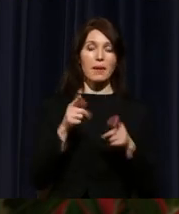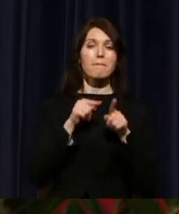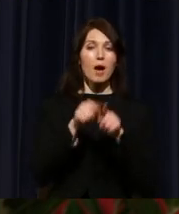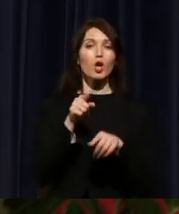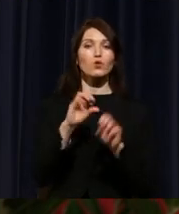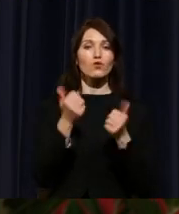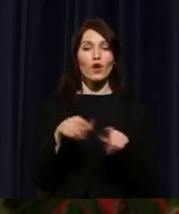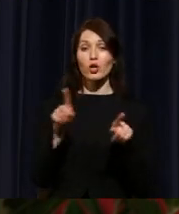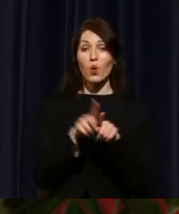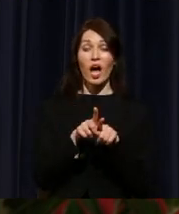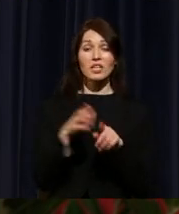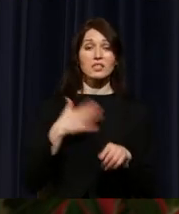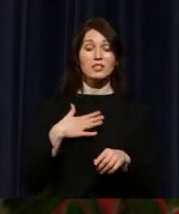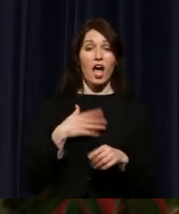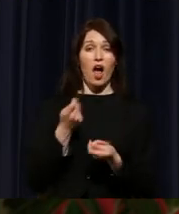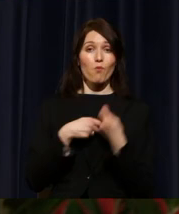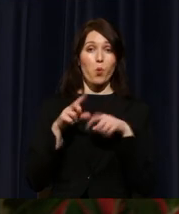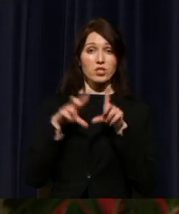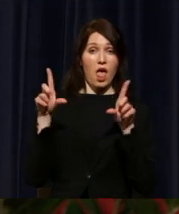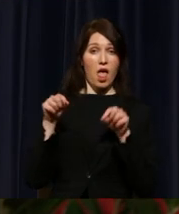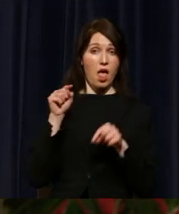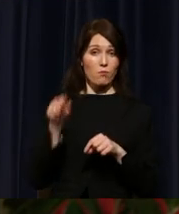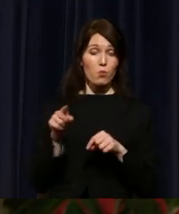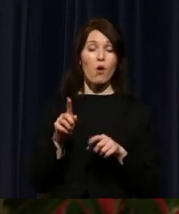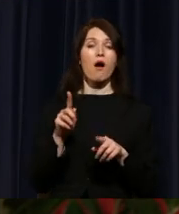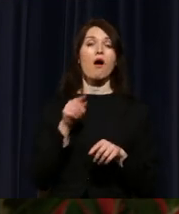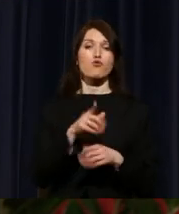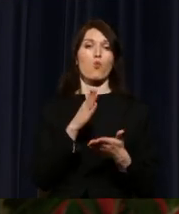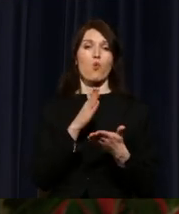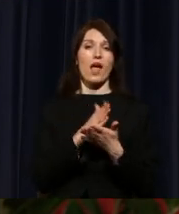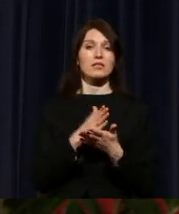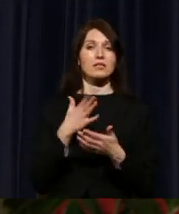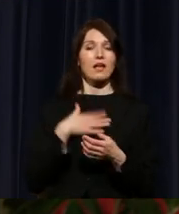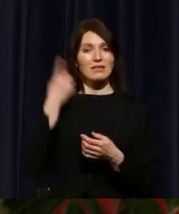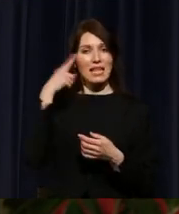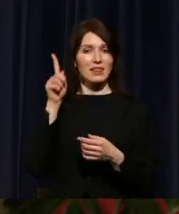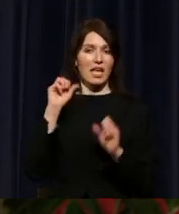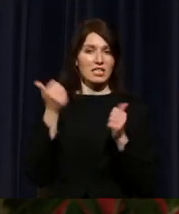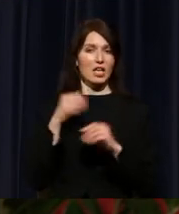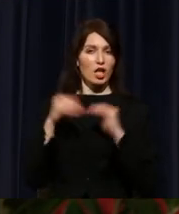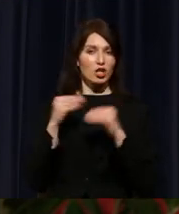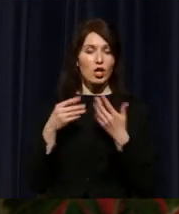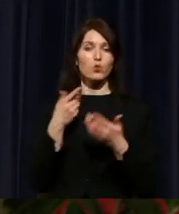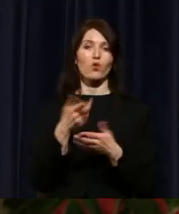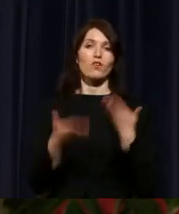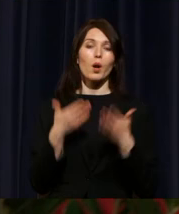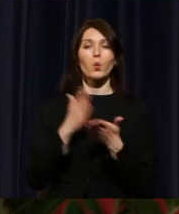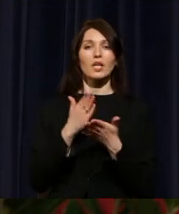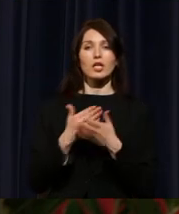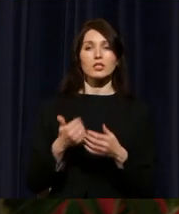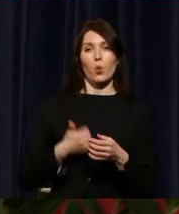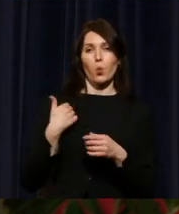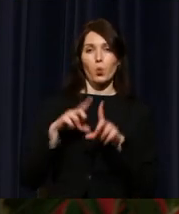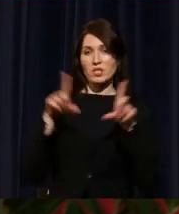tu veido arī savu uzņēmumu, kur tev atkal, nu, teiksim, tu esi pie tās idejas radīšanas, varbūt tu esi uzņēmuma līdzīpašnieks,